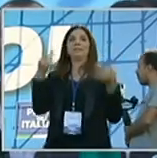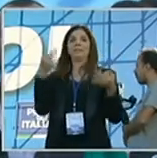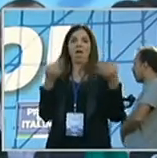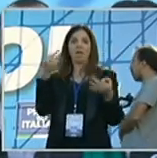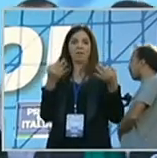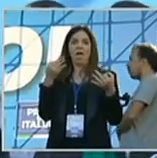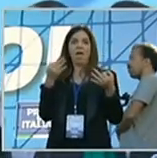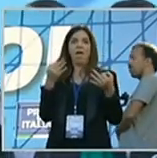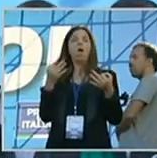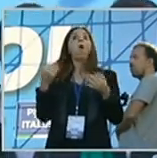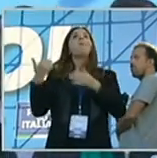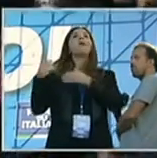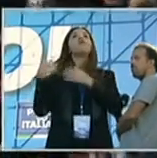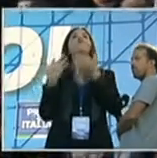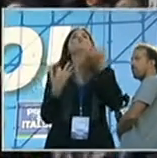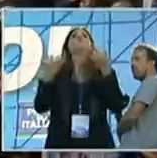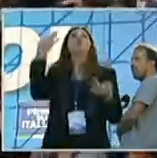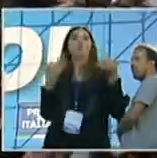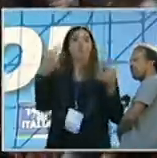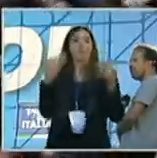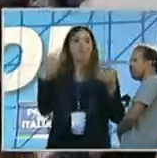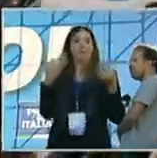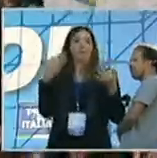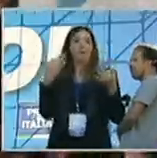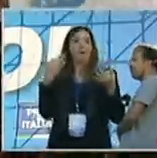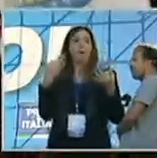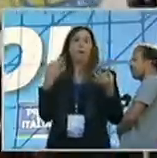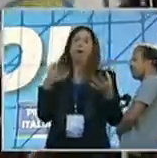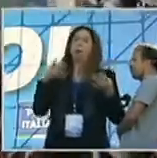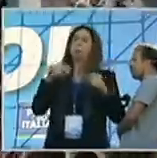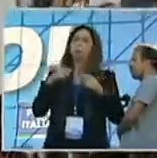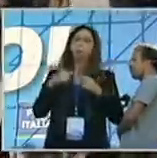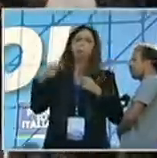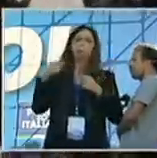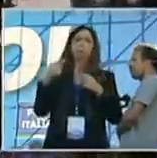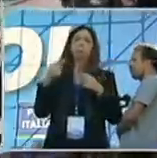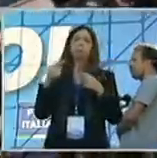della magistratura che non ha mai smesso,